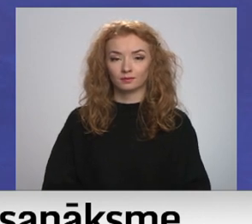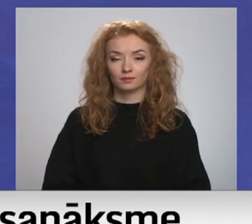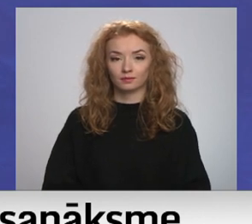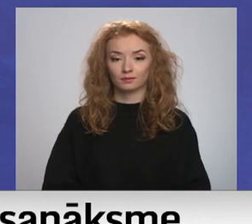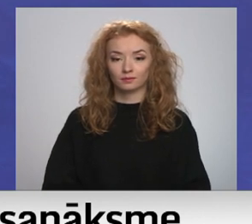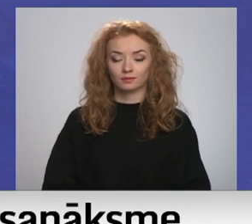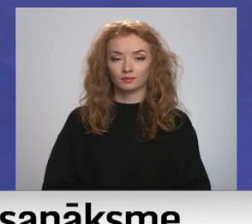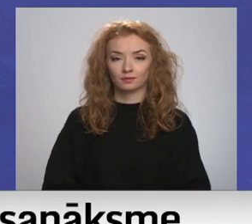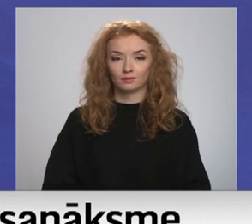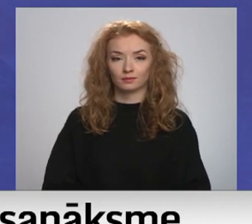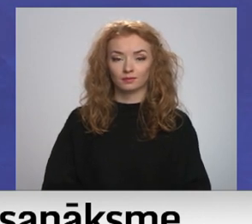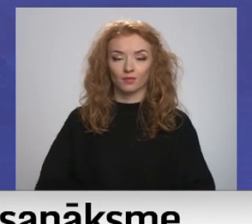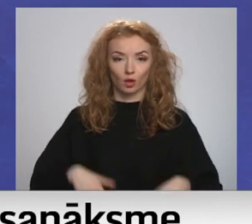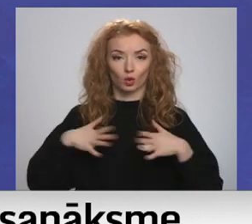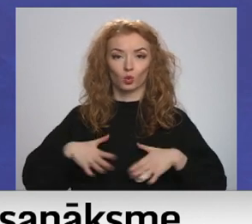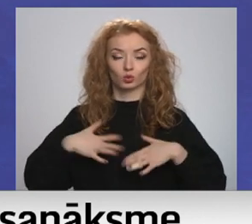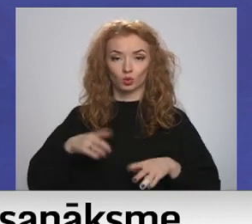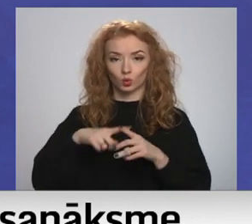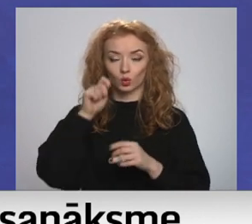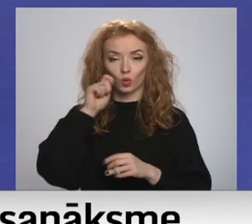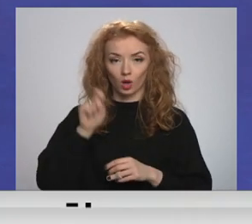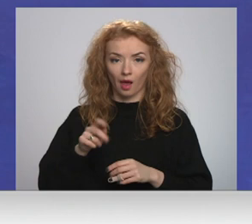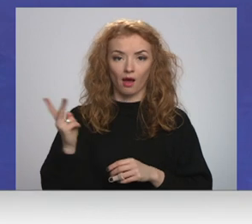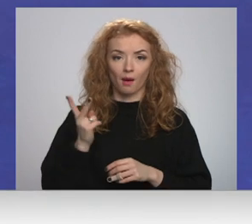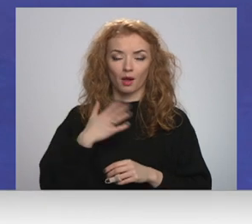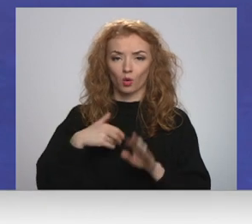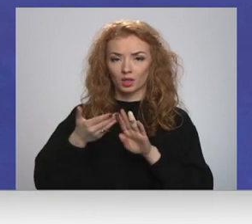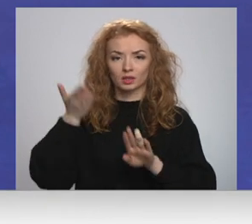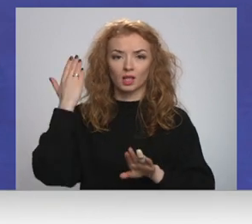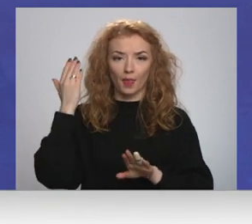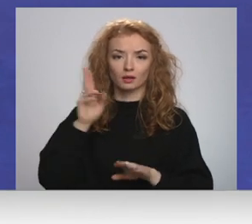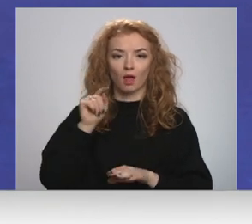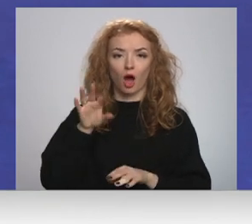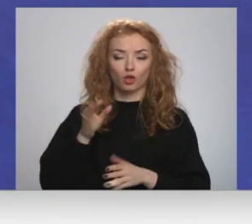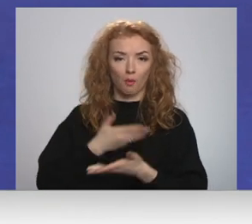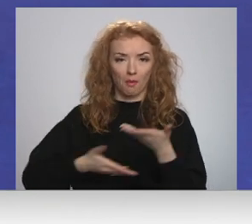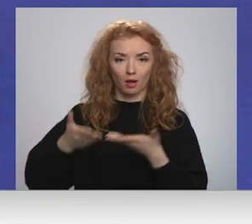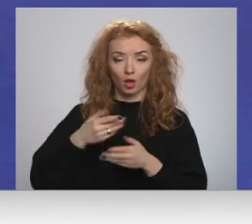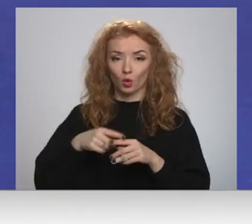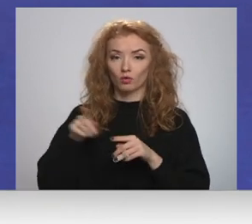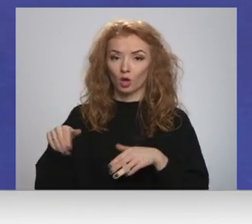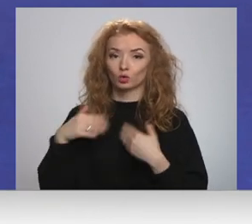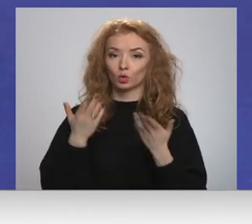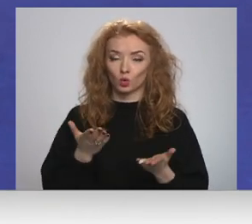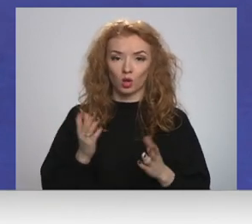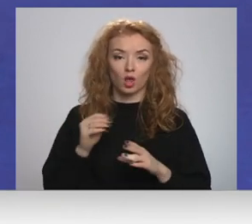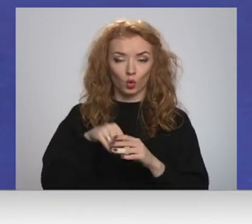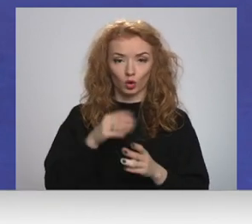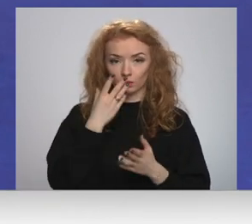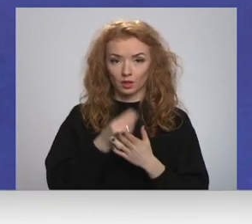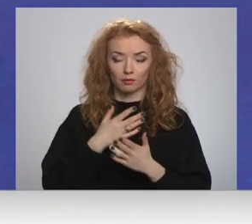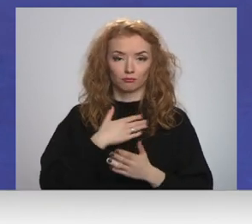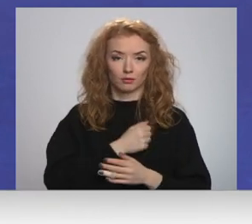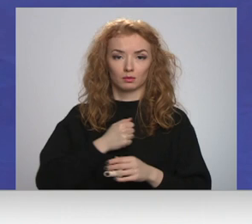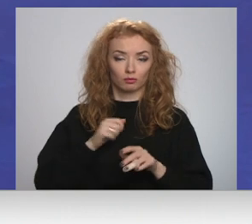Georgia and Ukraine. Gruzija un Ukraina ir senas un tuvas NATO partneres. Tās sniedz ieguldījumu mūsu misijās un operācijās un tiecas kļūt